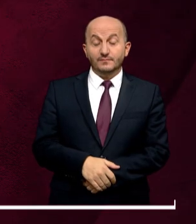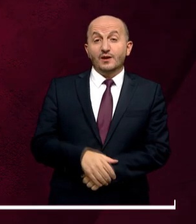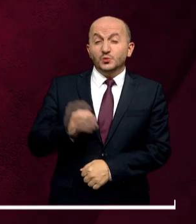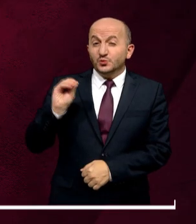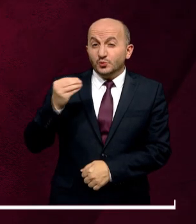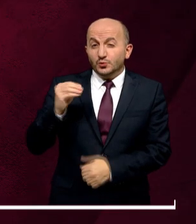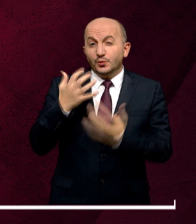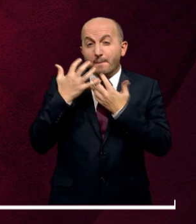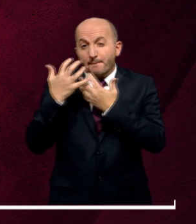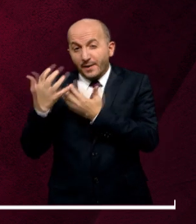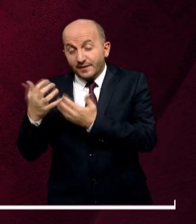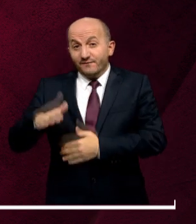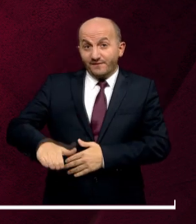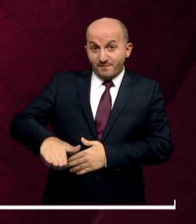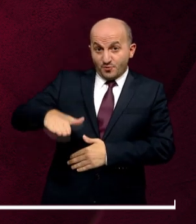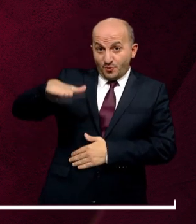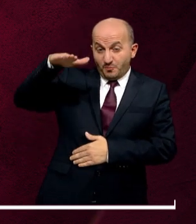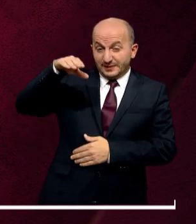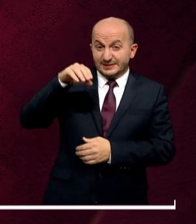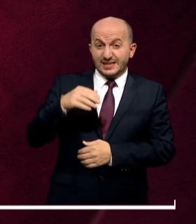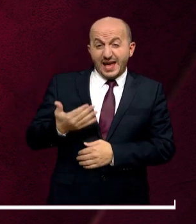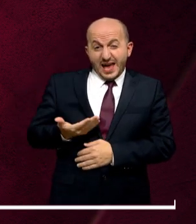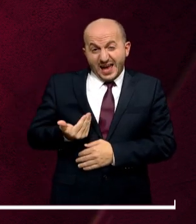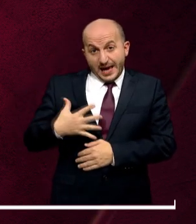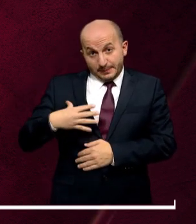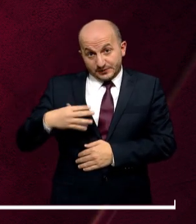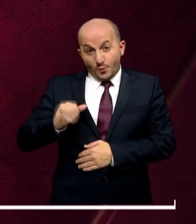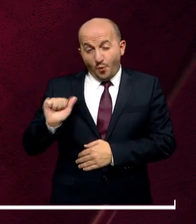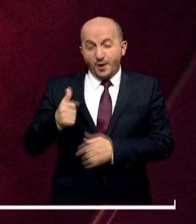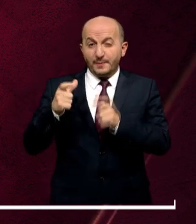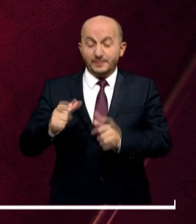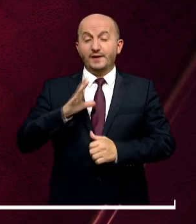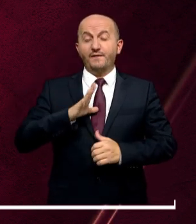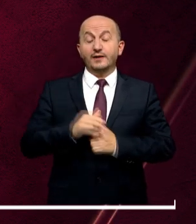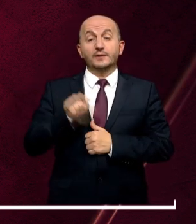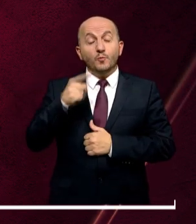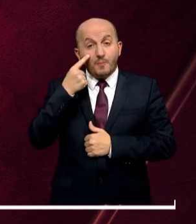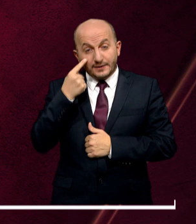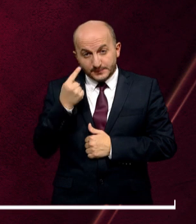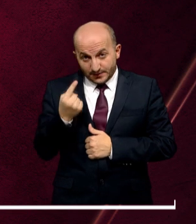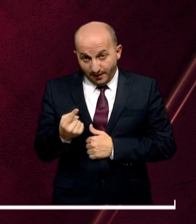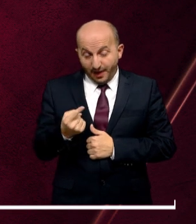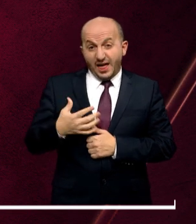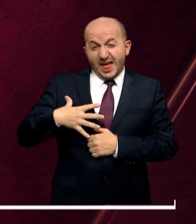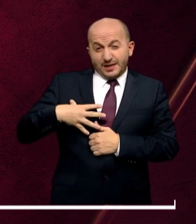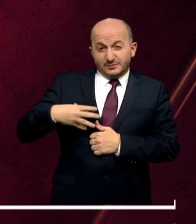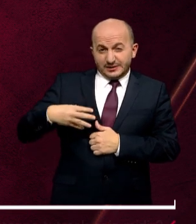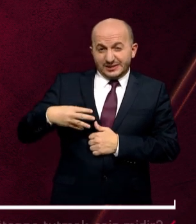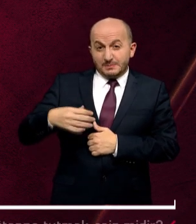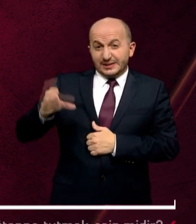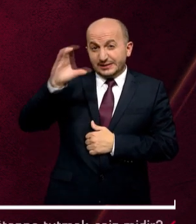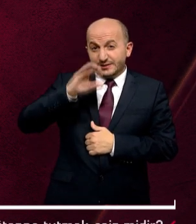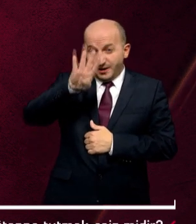Çocuğun bakım ve büyümesinde emzirmenin önemli bir yeri vardır. Bu bakımdan emzirme,